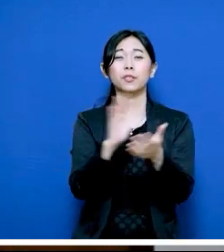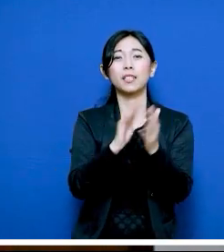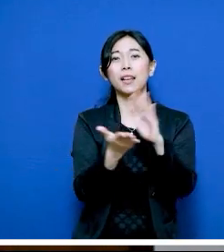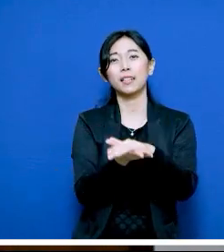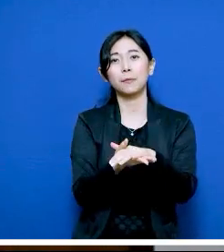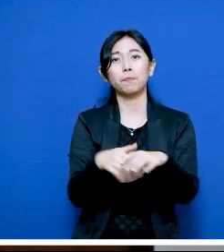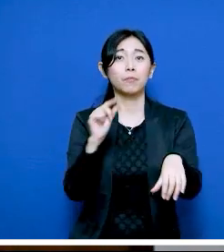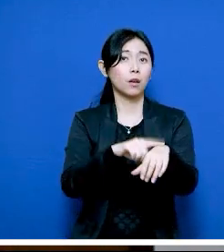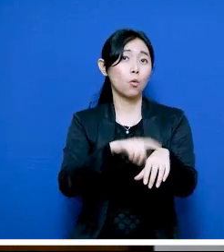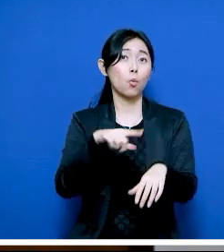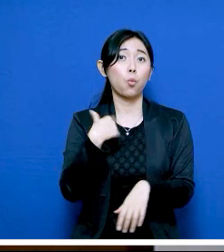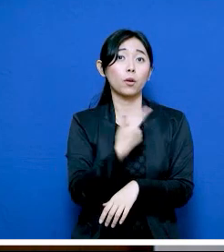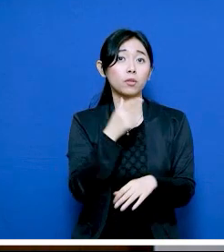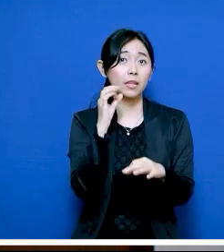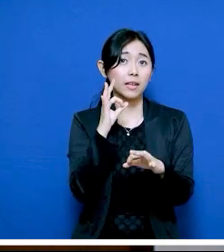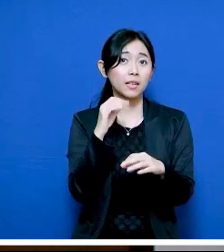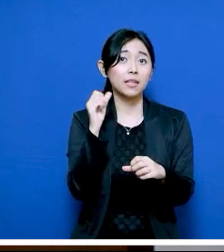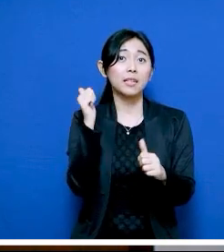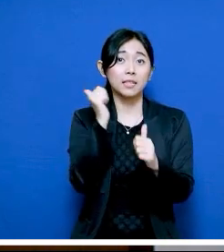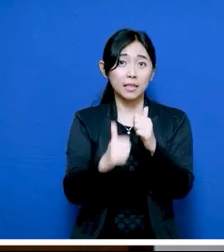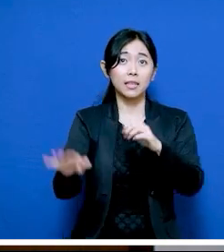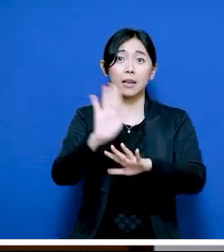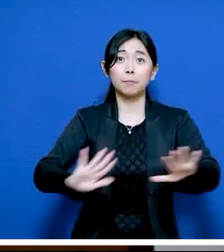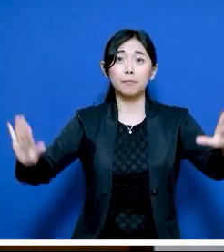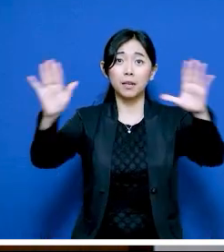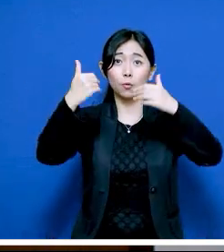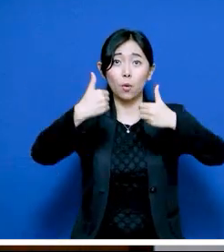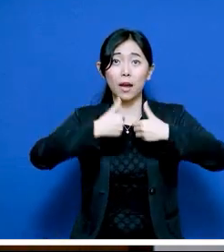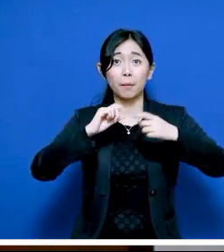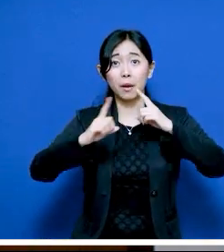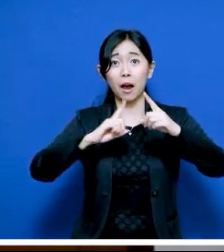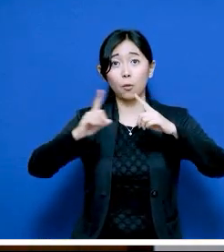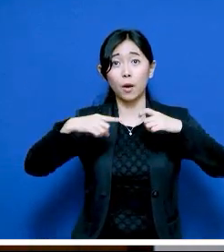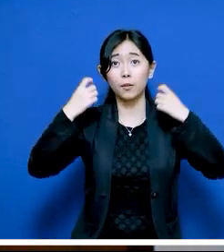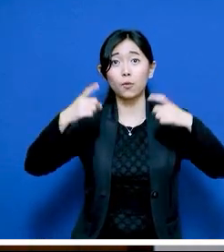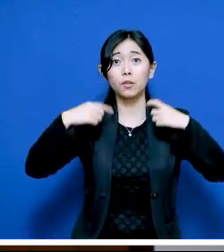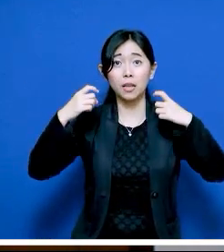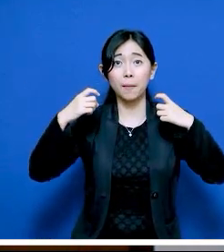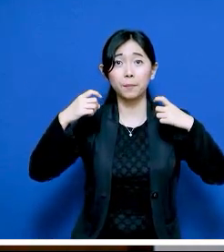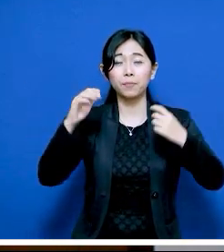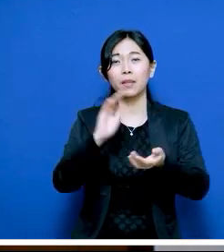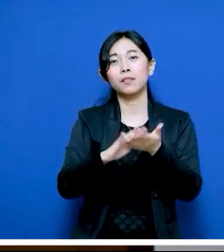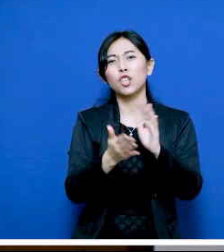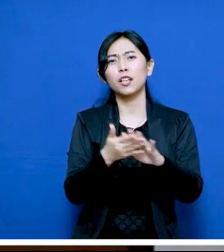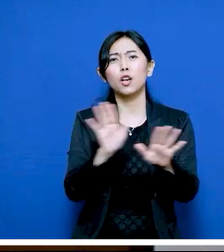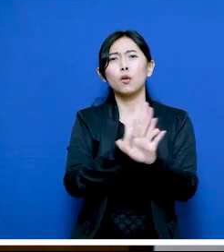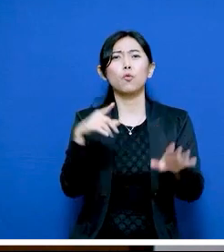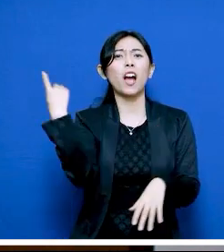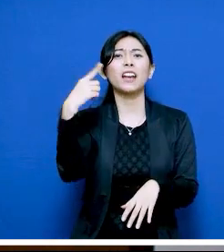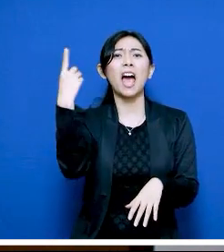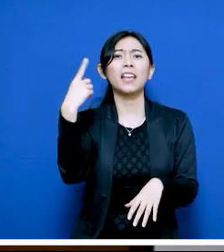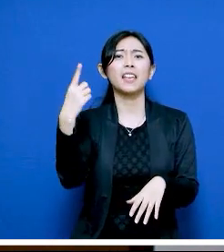sebabnya ketika kita setiap minggu selalu ada pengakuan dosa, bukan berarti itu sebuah